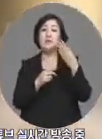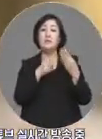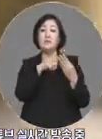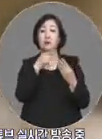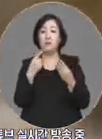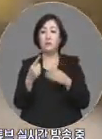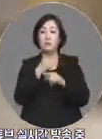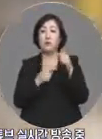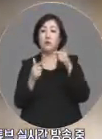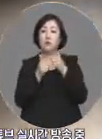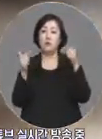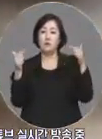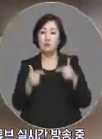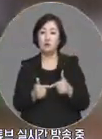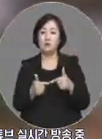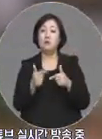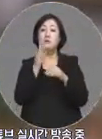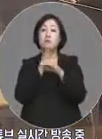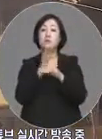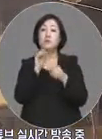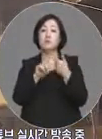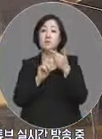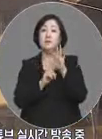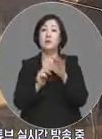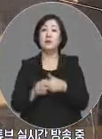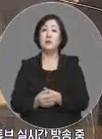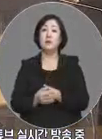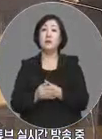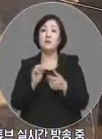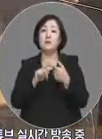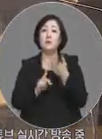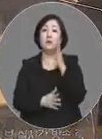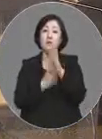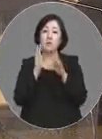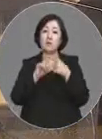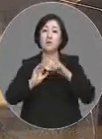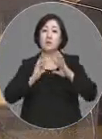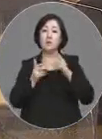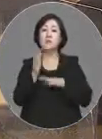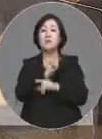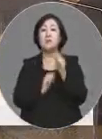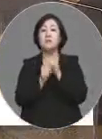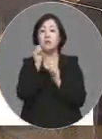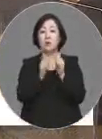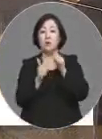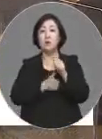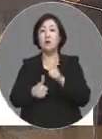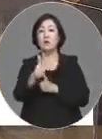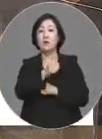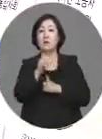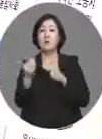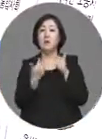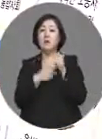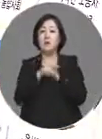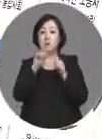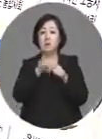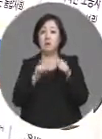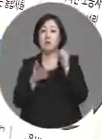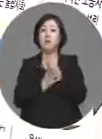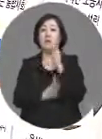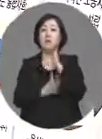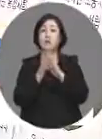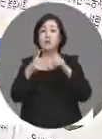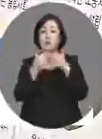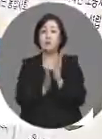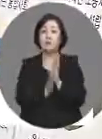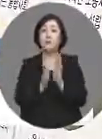나주로 감소 추세를 보이고 있습니다 이에 울산 씨는 국제적 경쟁력을 높이기 위해 외국인 친화 도시 구축에